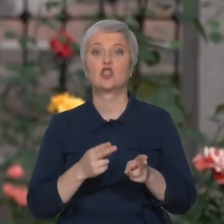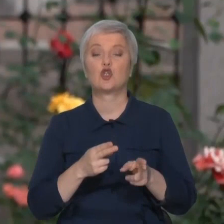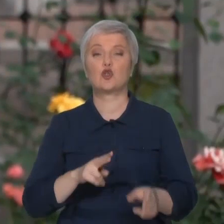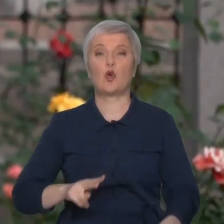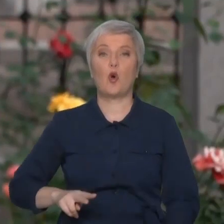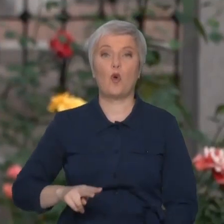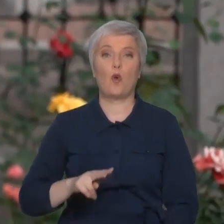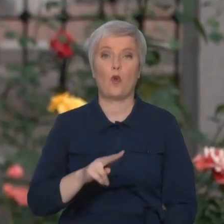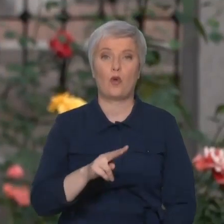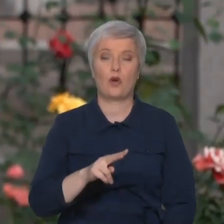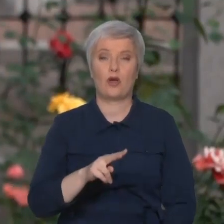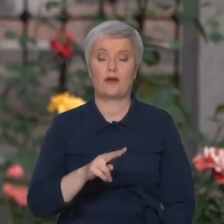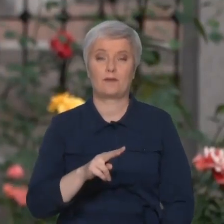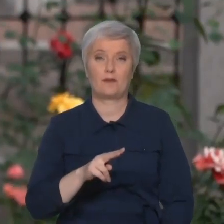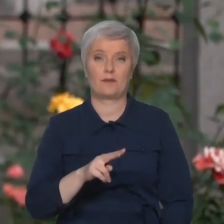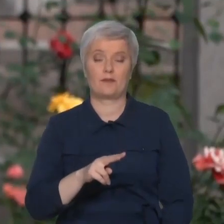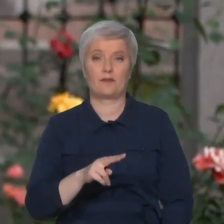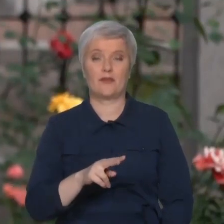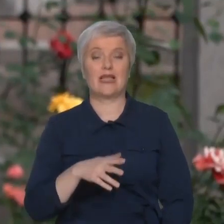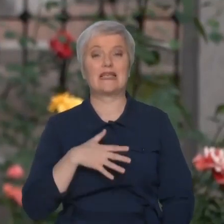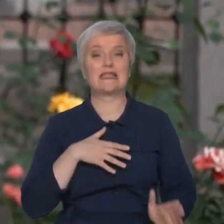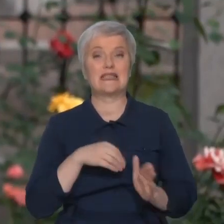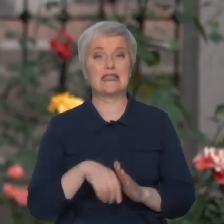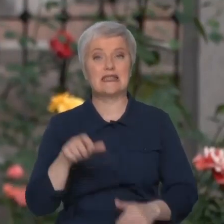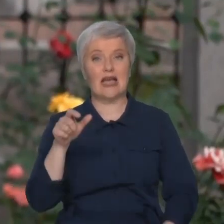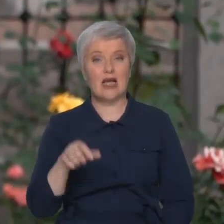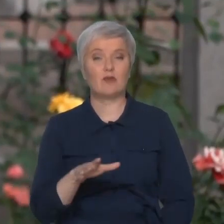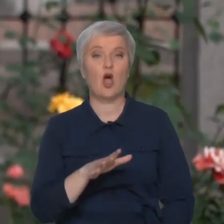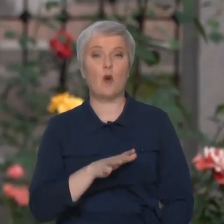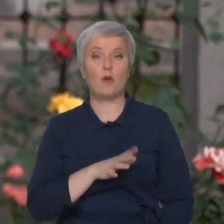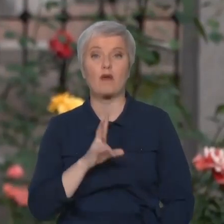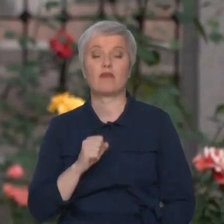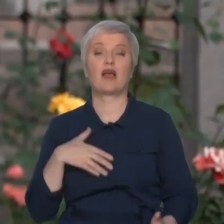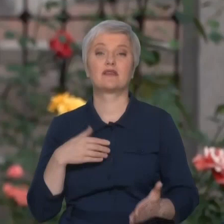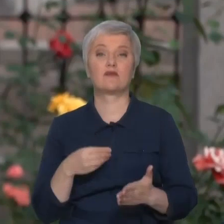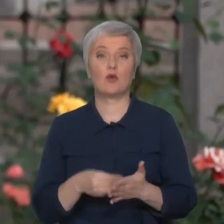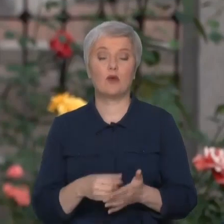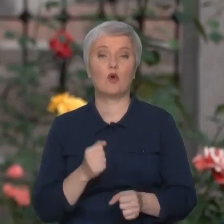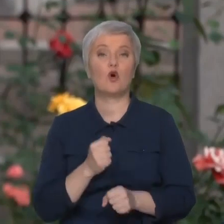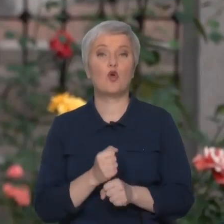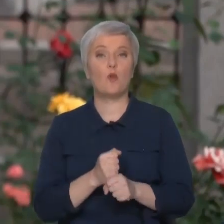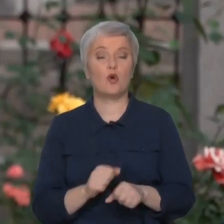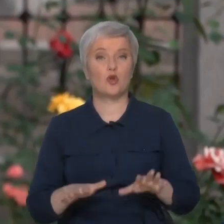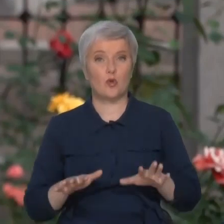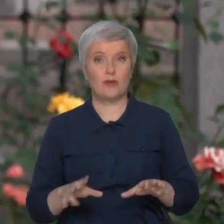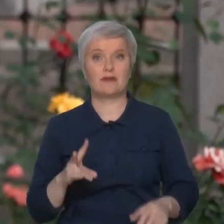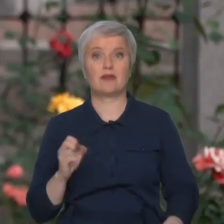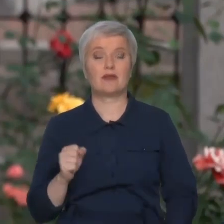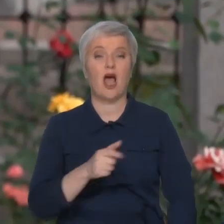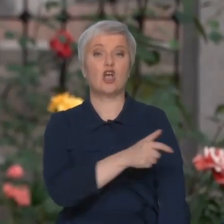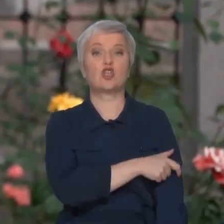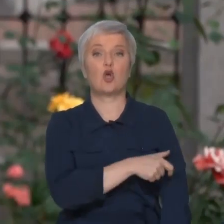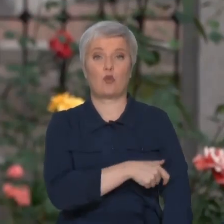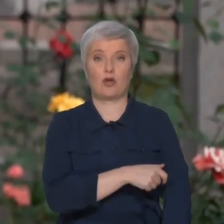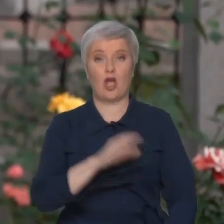військової адміністрації Ігор Табурець. Загиблий перебував на своєму робочому місці якраз на чергуванні, хоча